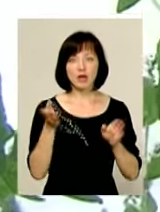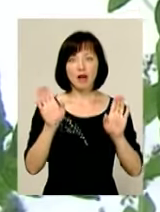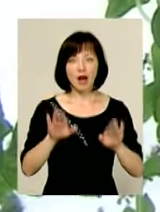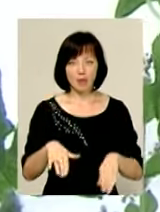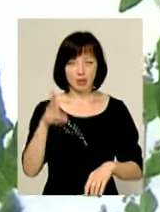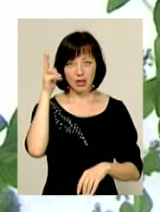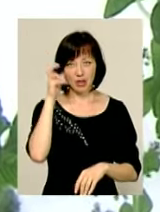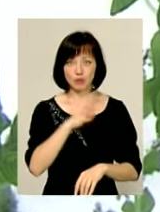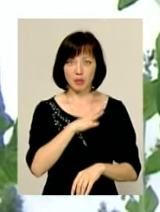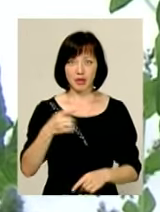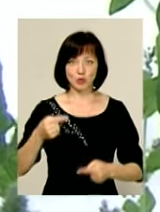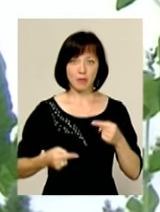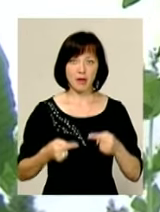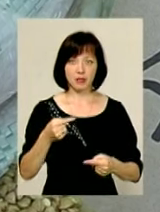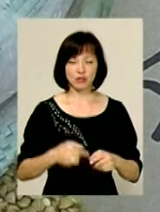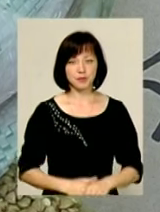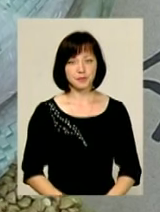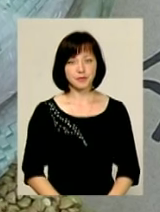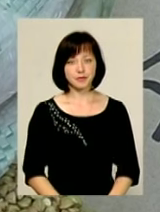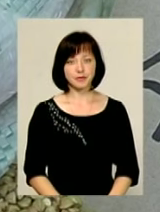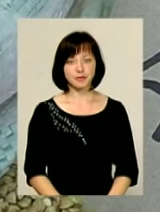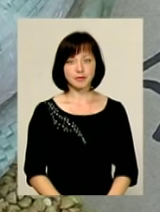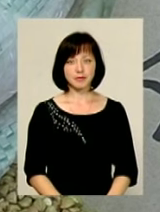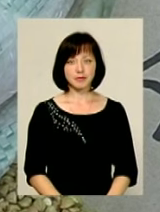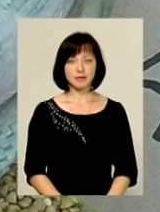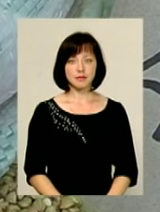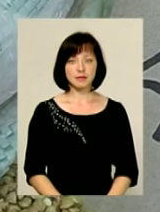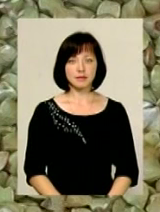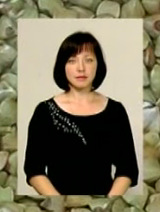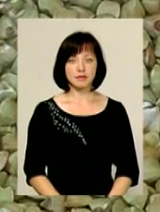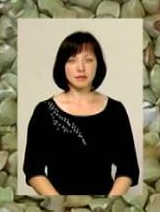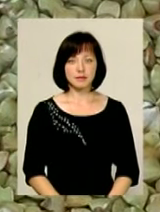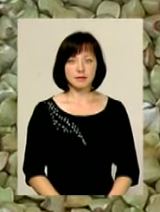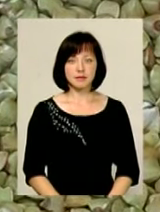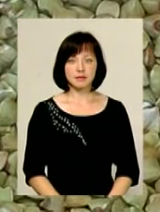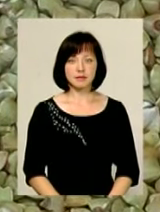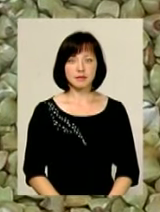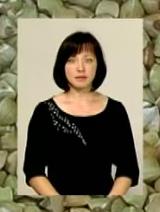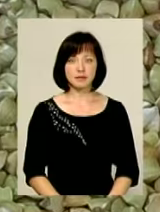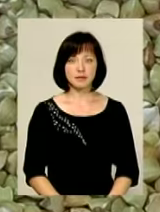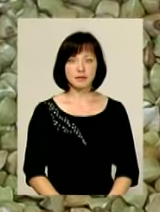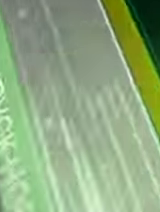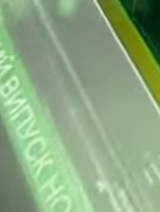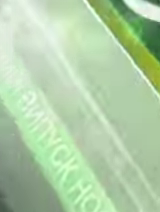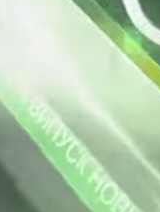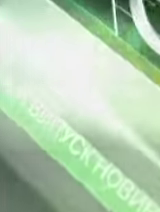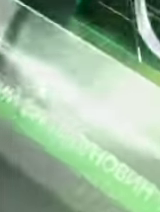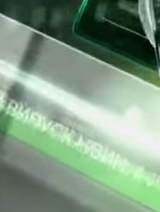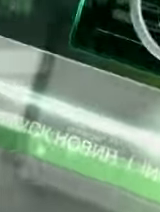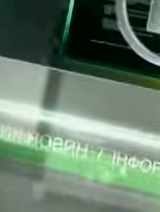буде гречка, аби не суперечка. Наталія Поліщук, Максим Захарченко для інформаційного випуску.